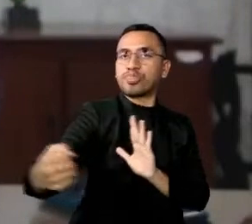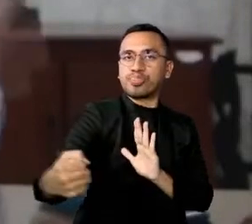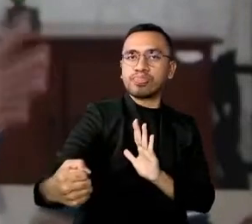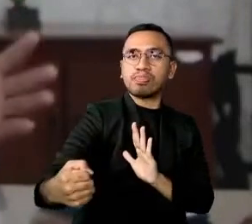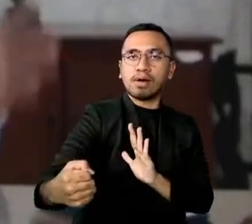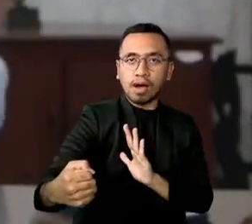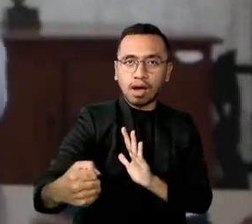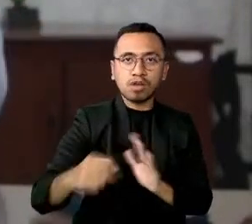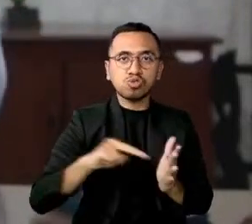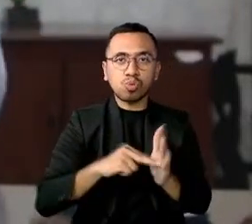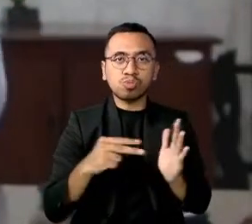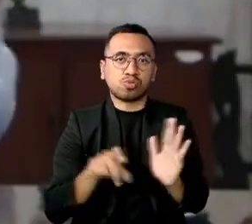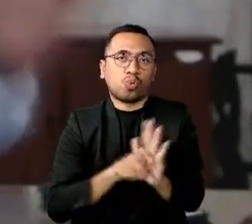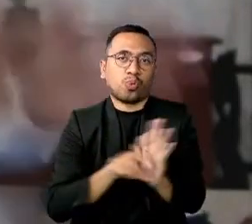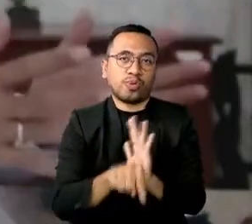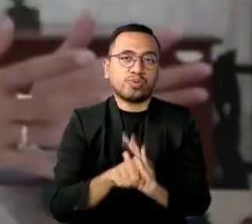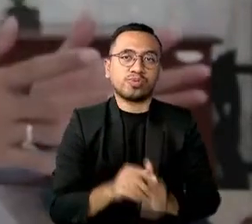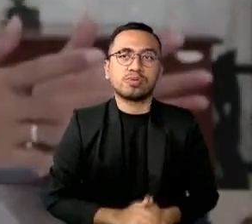petugas